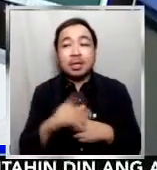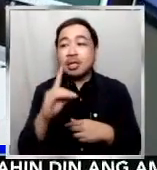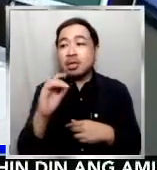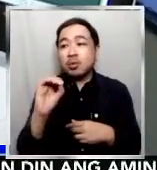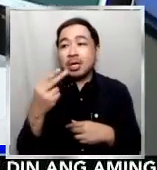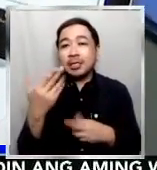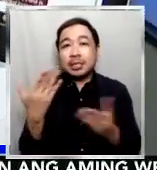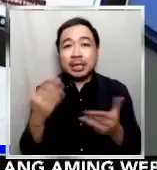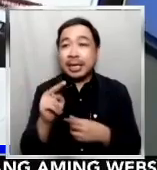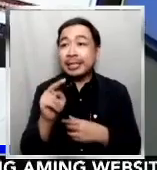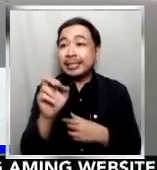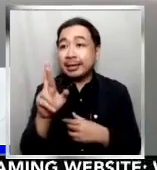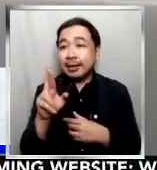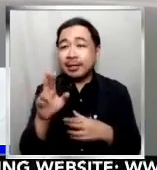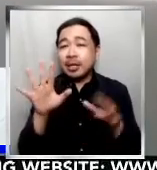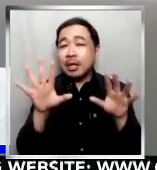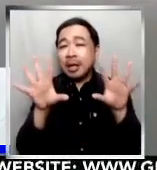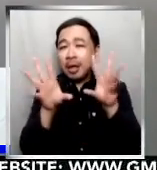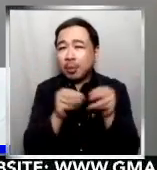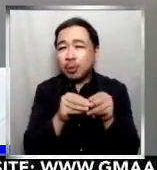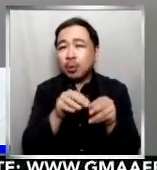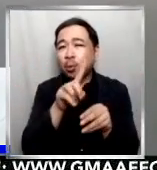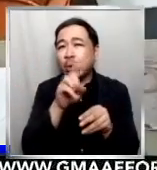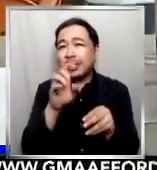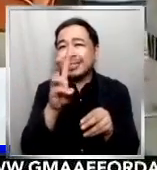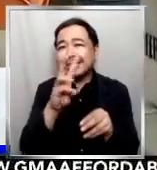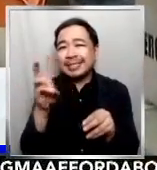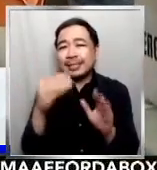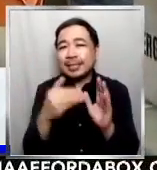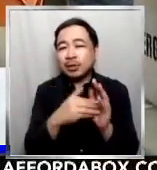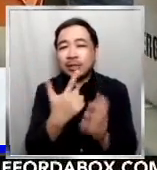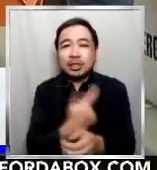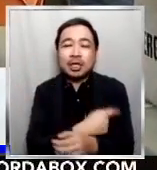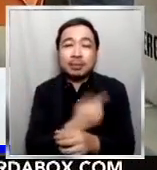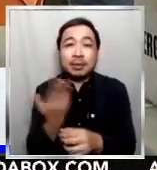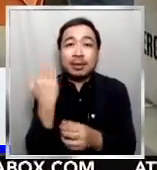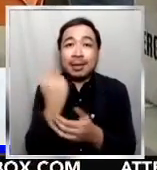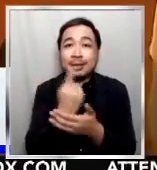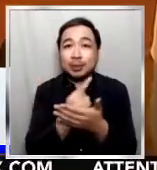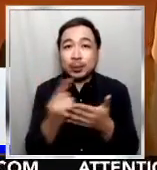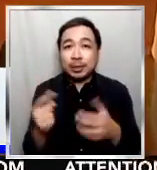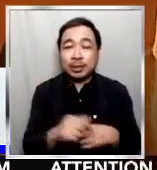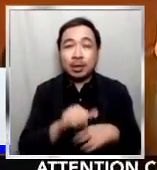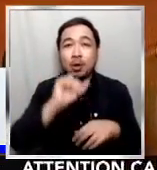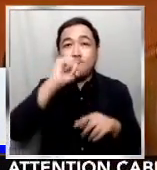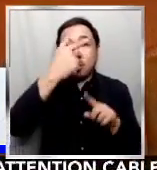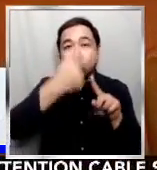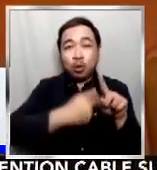ng 166,000 jobs noong nakaraang linggo. Ang August 6 na unang araw ng ECQ,